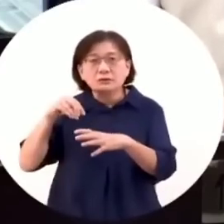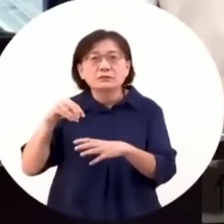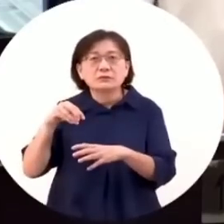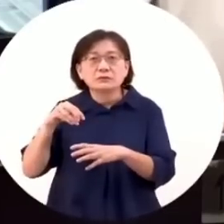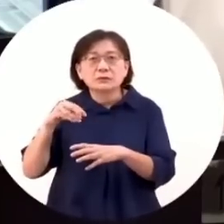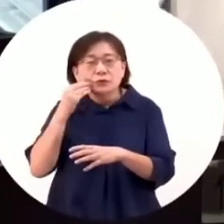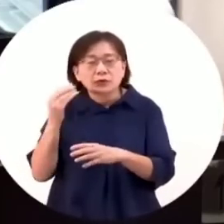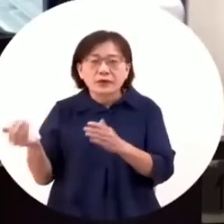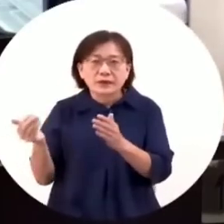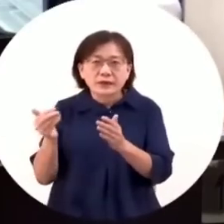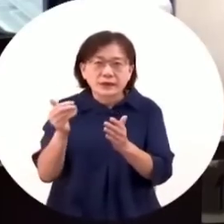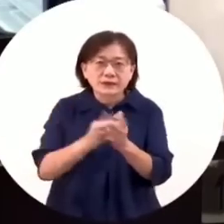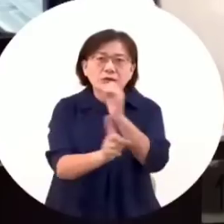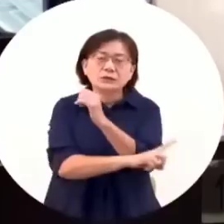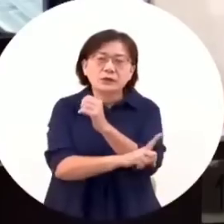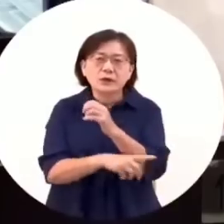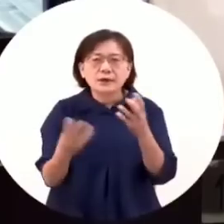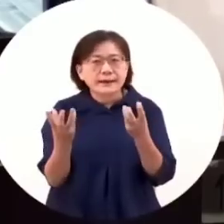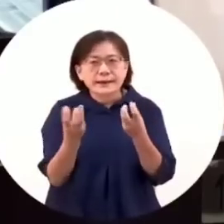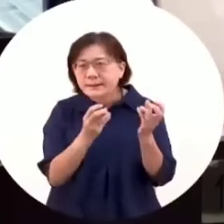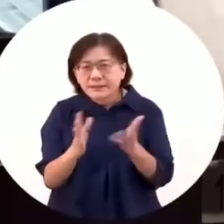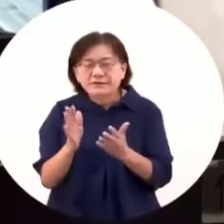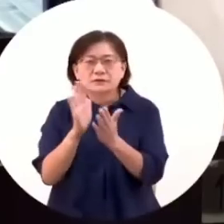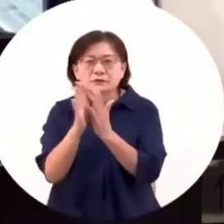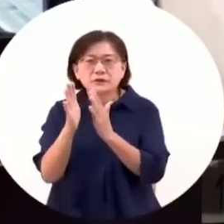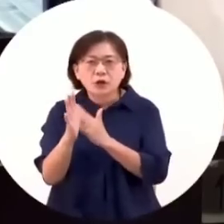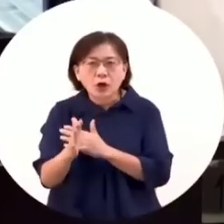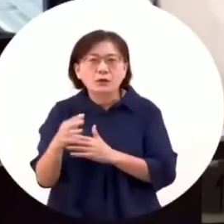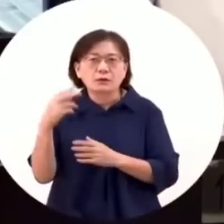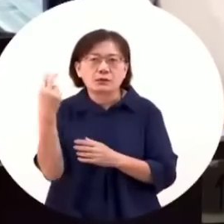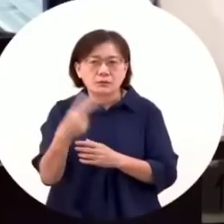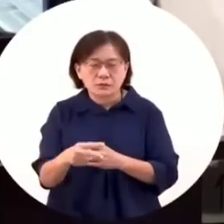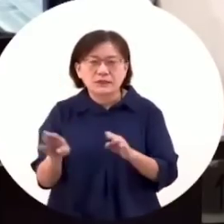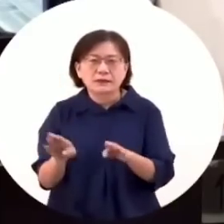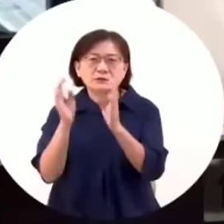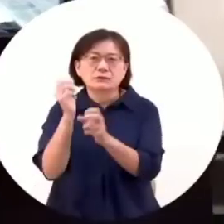较处理，或是你被逼无法度，哦，